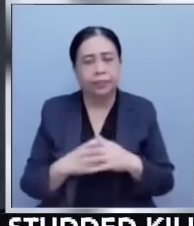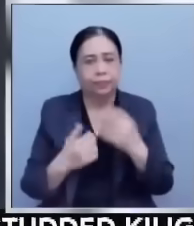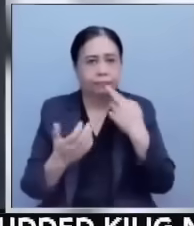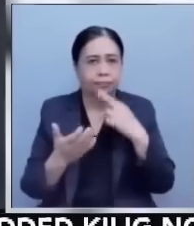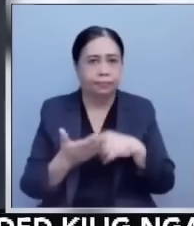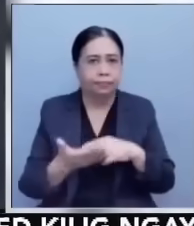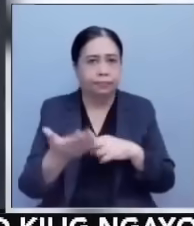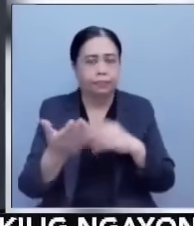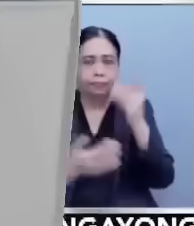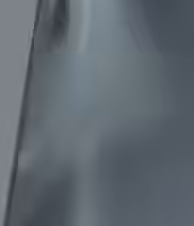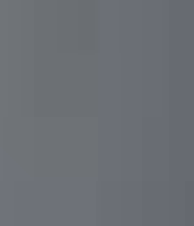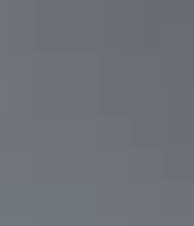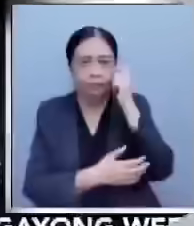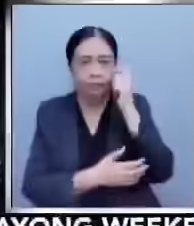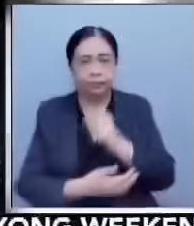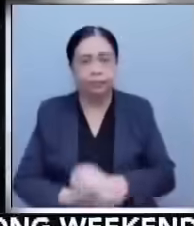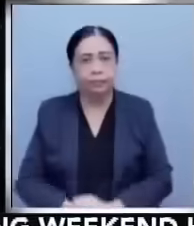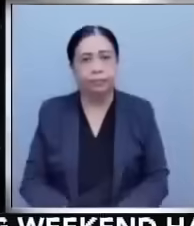Dano Tingkungko.